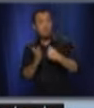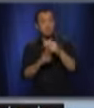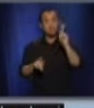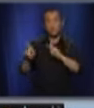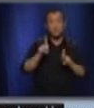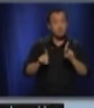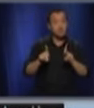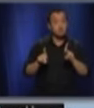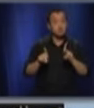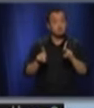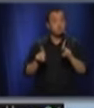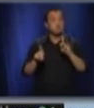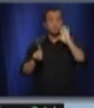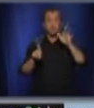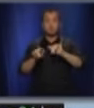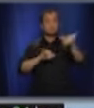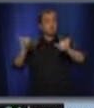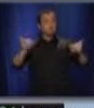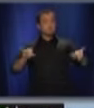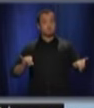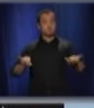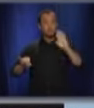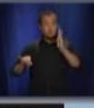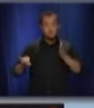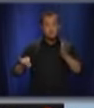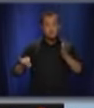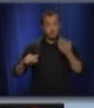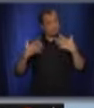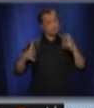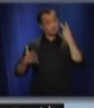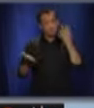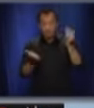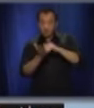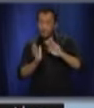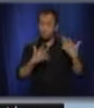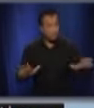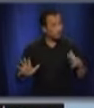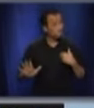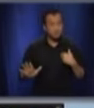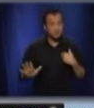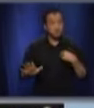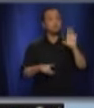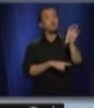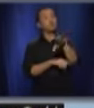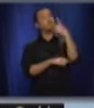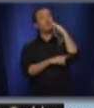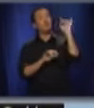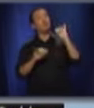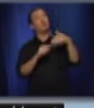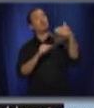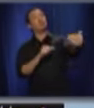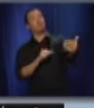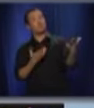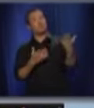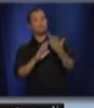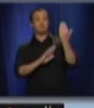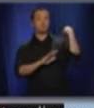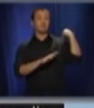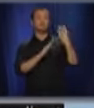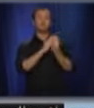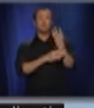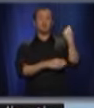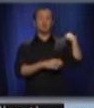à reconquérir. Nous ne voulons pas nous retrouver dans une situation comme celle-là au temps de Noël parce que nous n'aurons pas fait ce qu'il faut faire. Alors, recommençons de